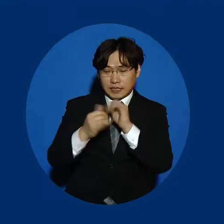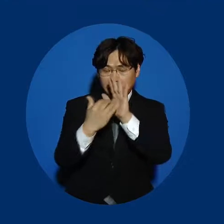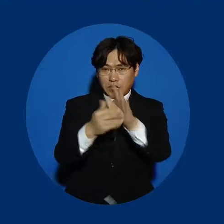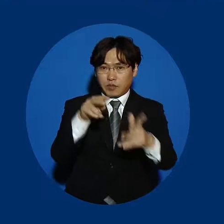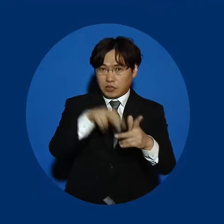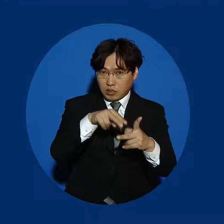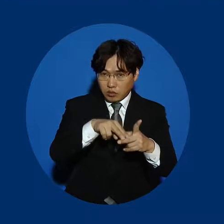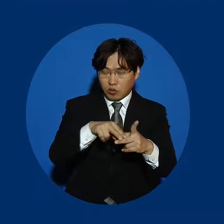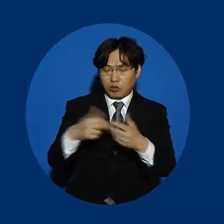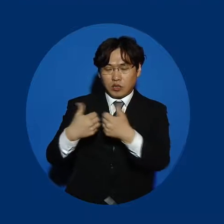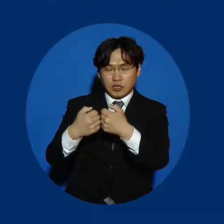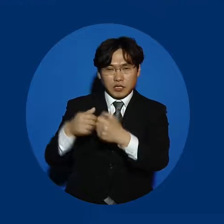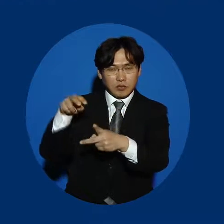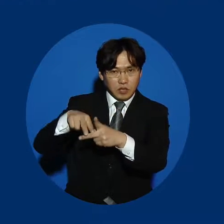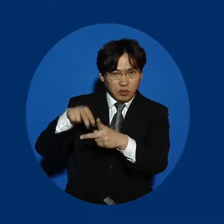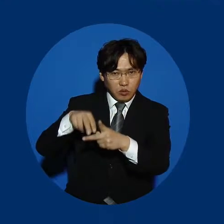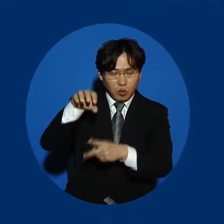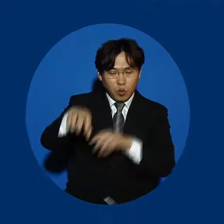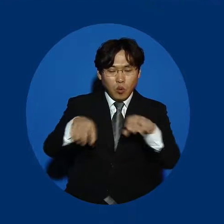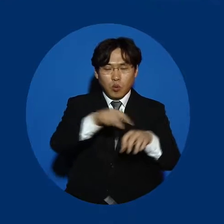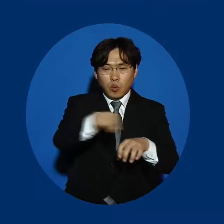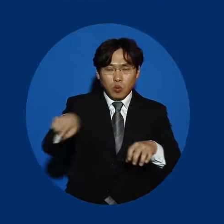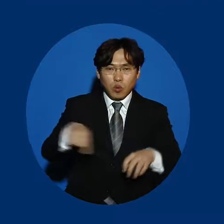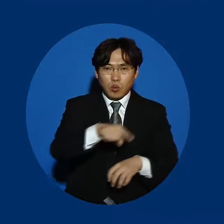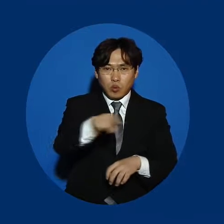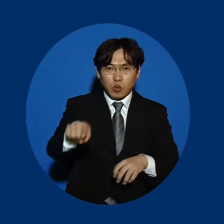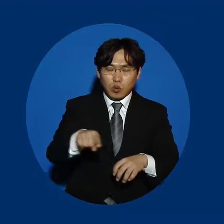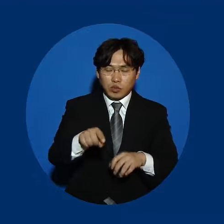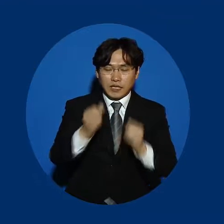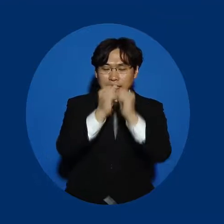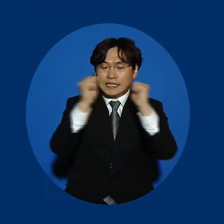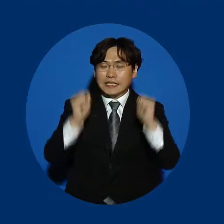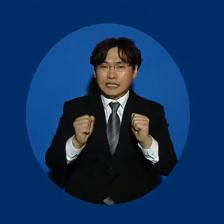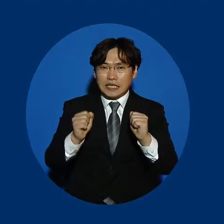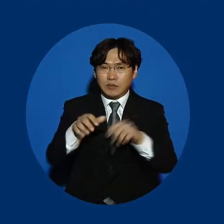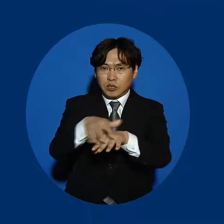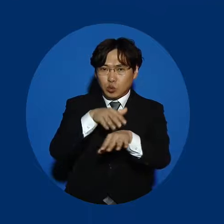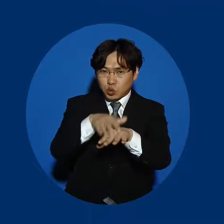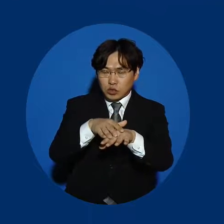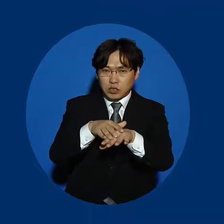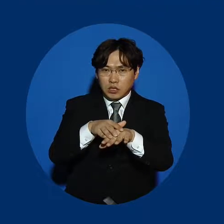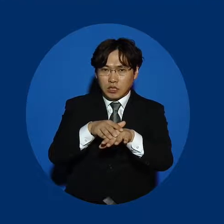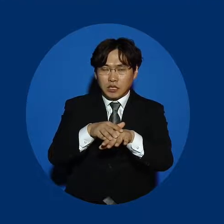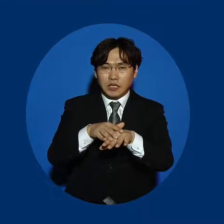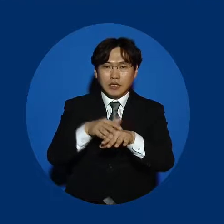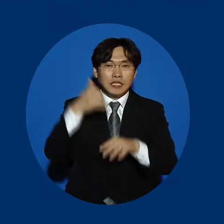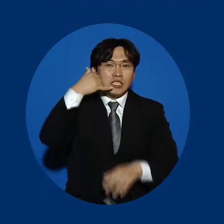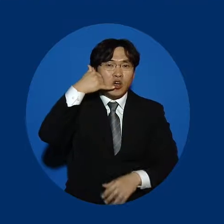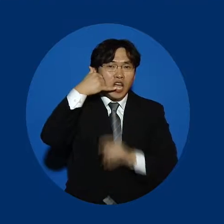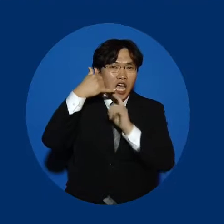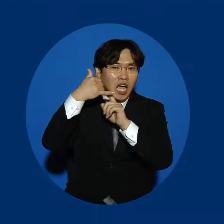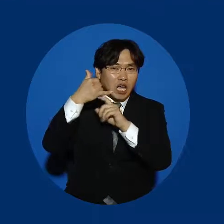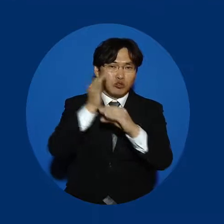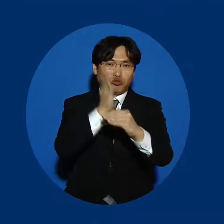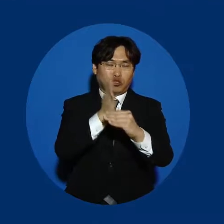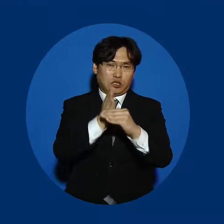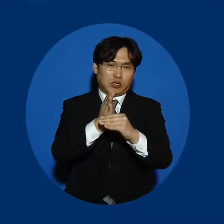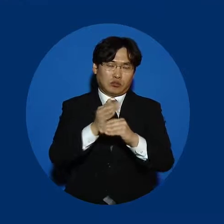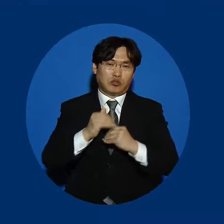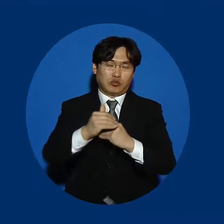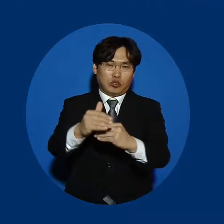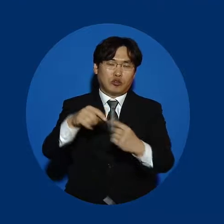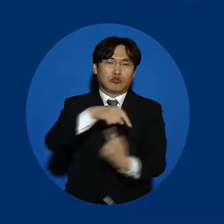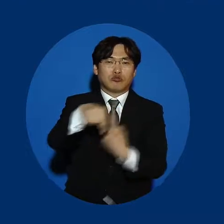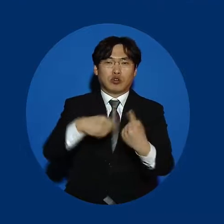센터라든가 상담하고 하는 곳에 시스템 자체가 이 전화를 중심으로 지금까지 운영되어 왔었습니다. 그래서